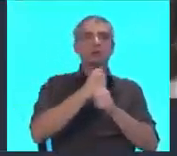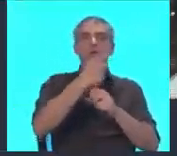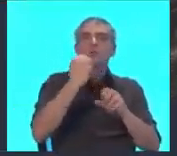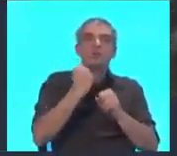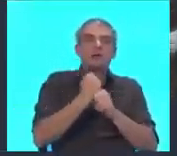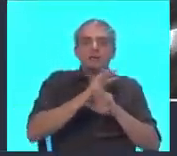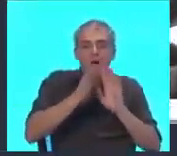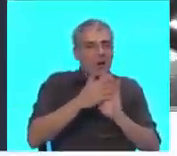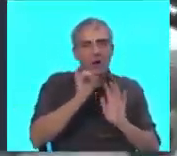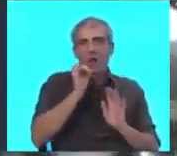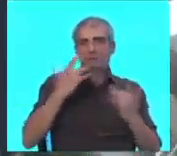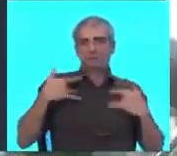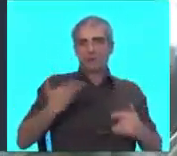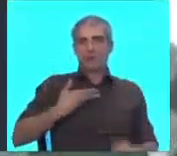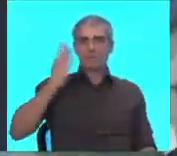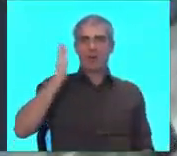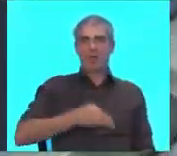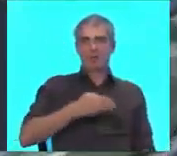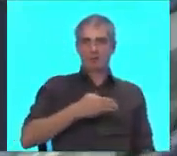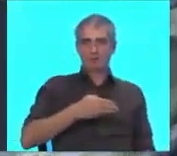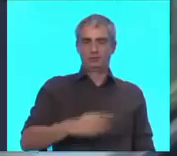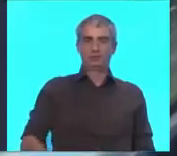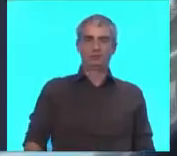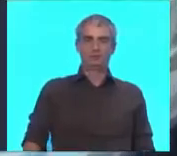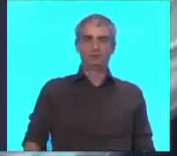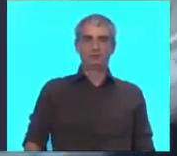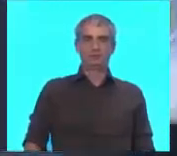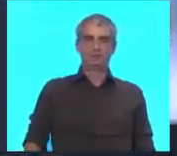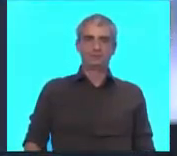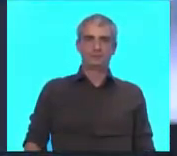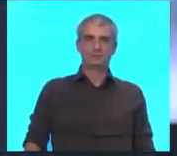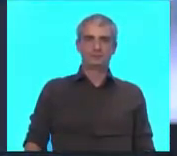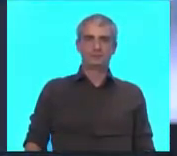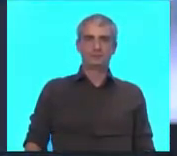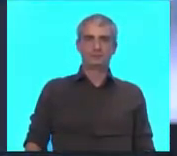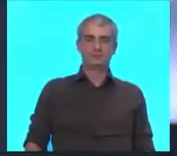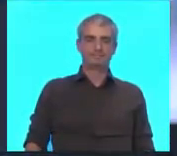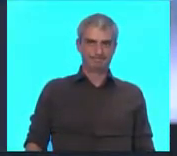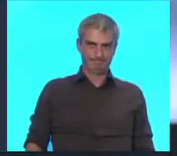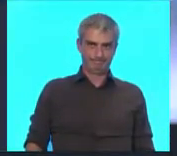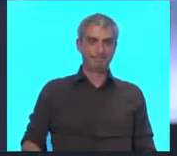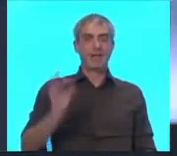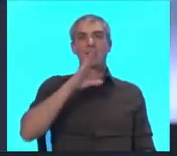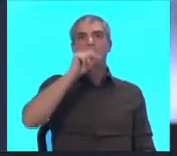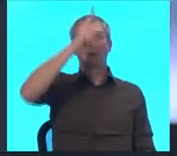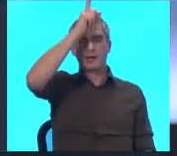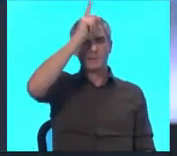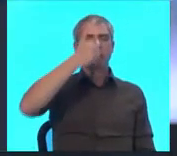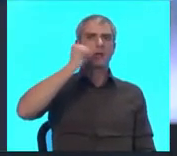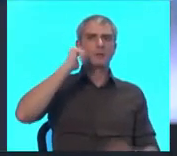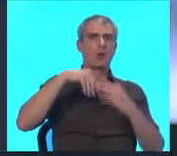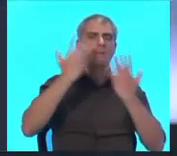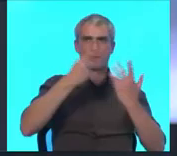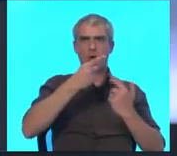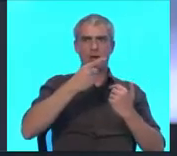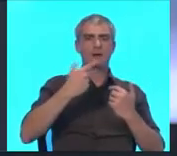כדי לחמוק מעונש. אנטוניה ימין, ברלין. אנחנו עדיין בגרמניה, אחרי שאתמול בבוקר פשטו כוחות